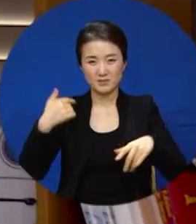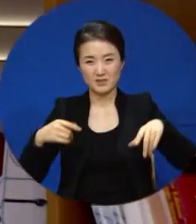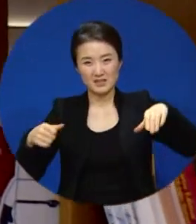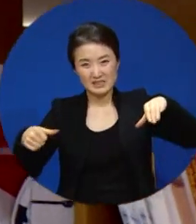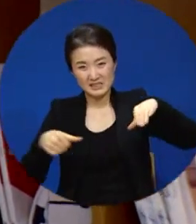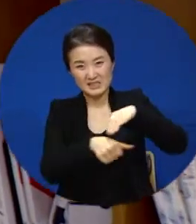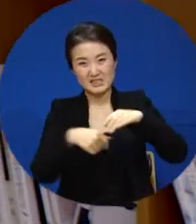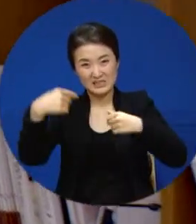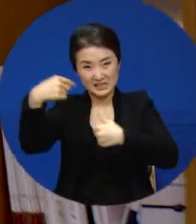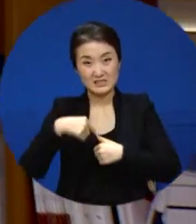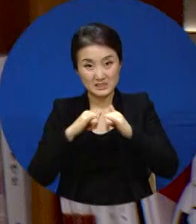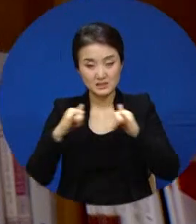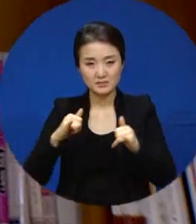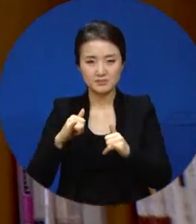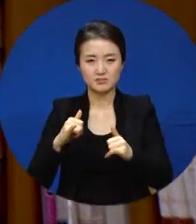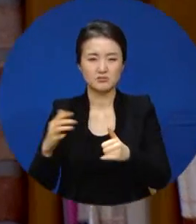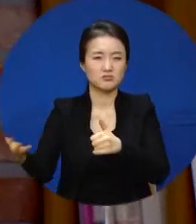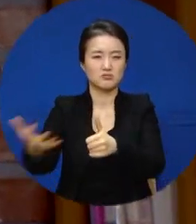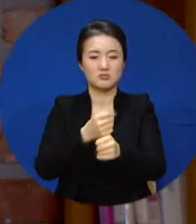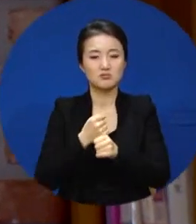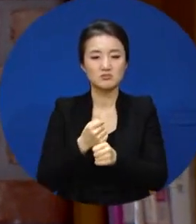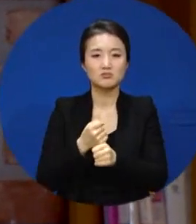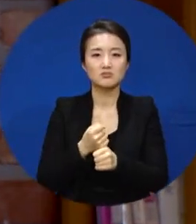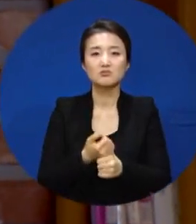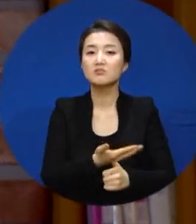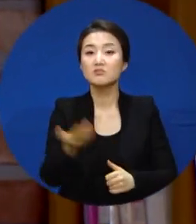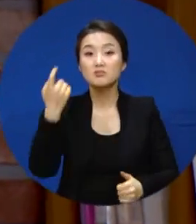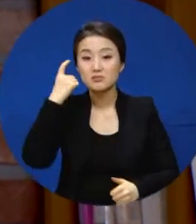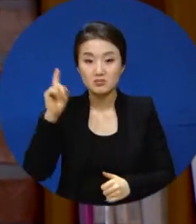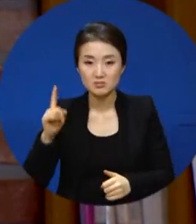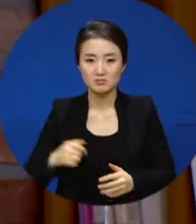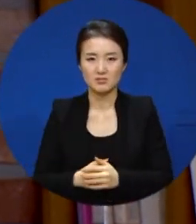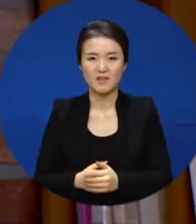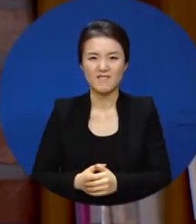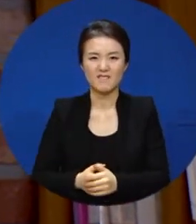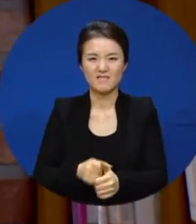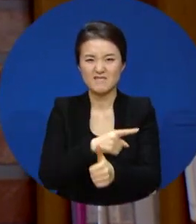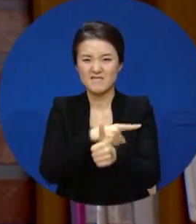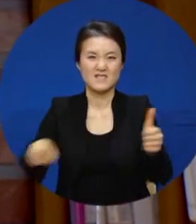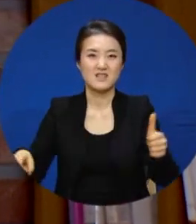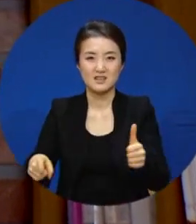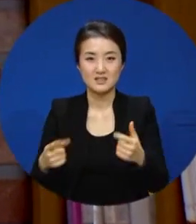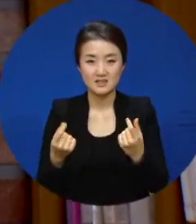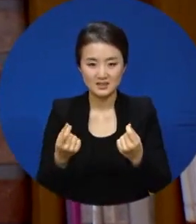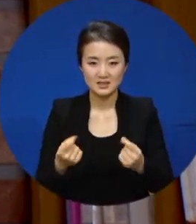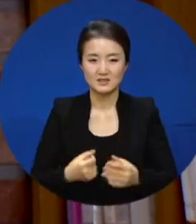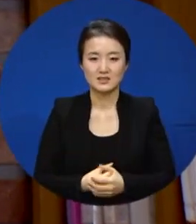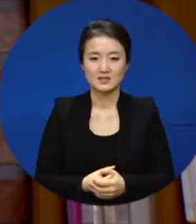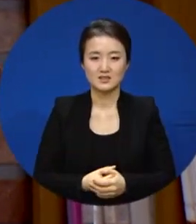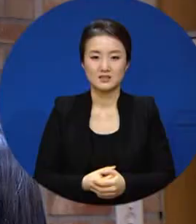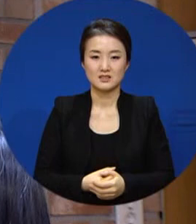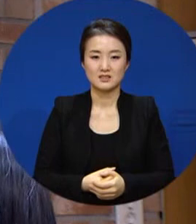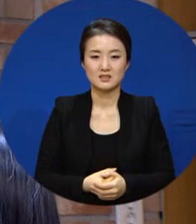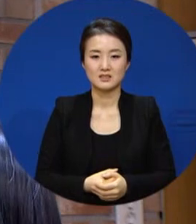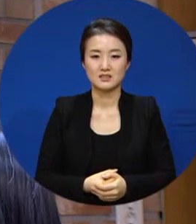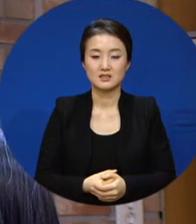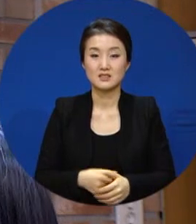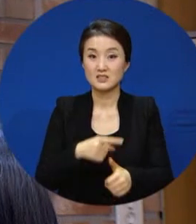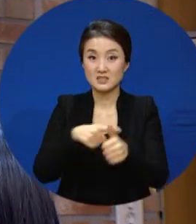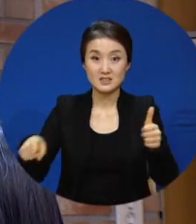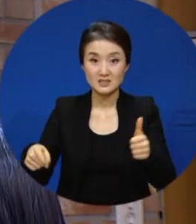같아요 본인 같은 그리 취업 어렵겠죠 그저 그냥 중에 수 있겠어